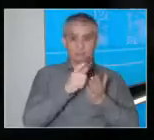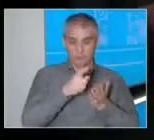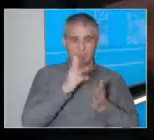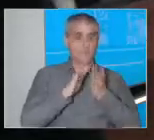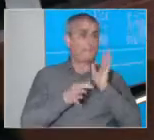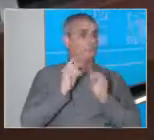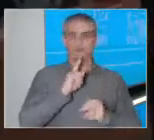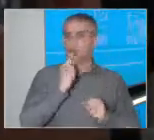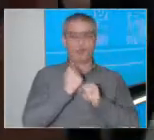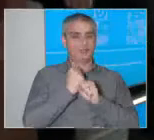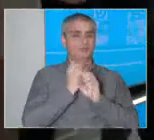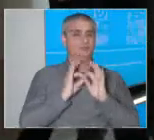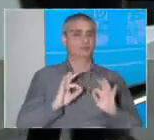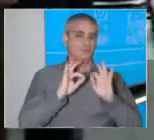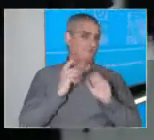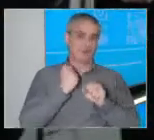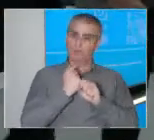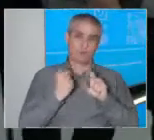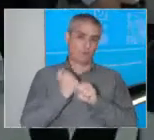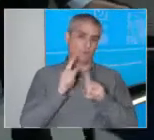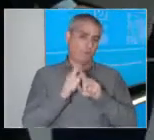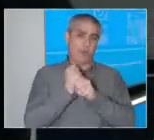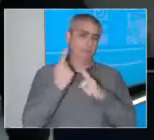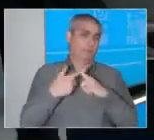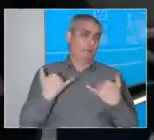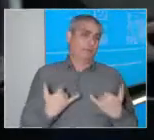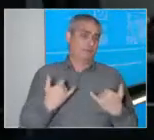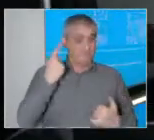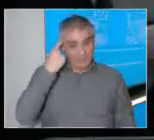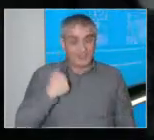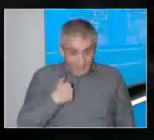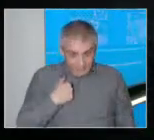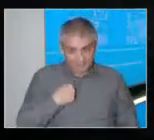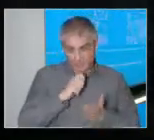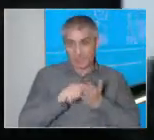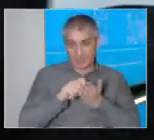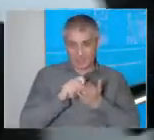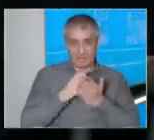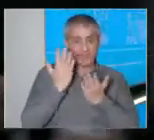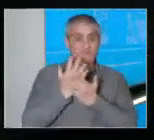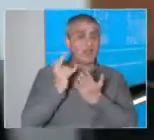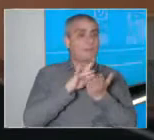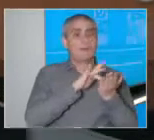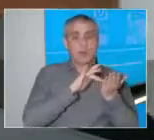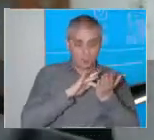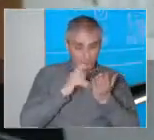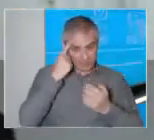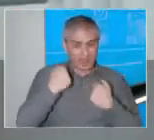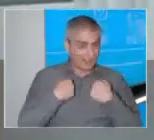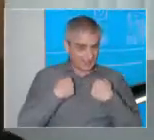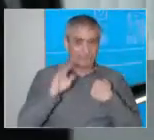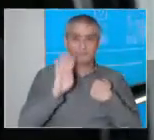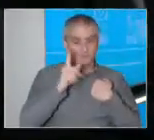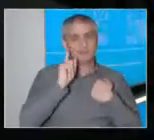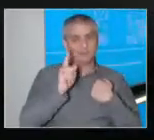בית המשפט לא יעשה שום דבר כפי שלא עשה עד עכשיו. ולעניות דעתי, ואני כתבתי את זה בכמה מקומות כבר, לפי דעתי,